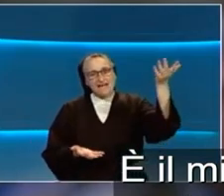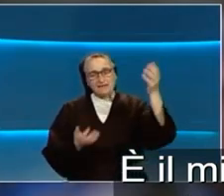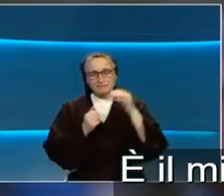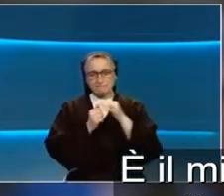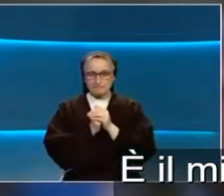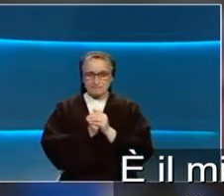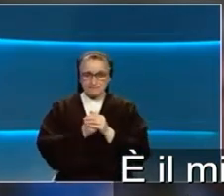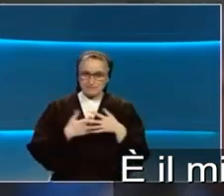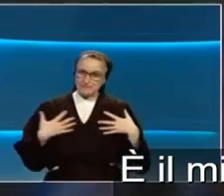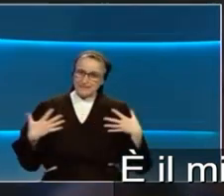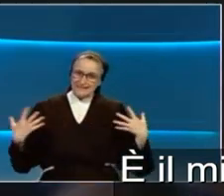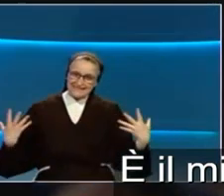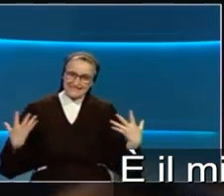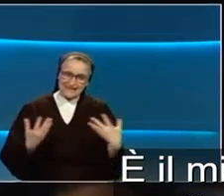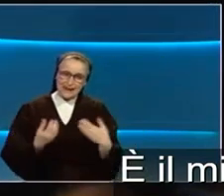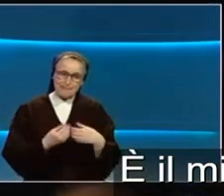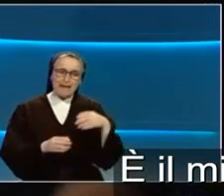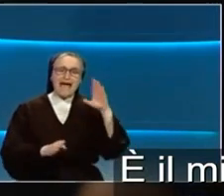eum.